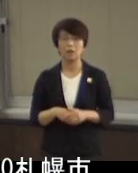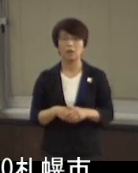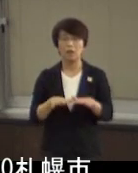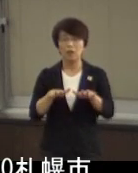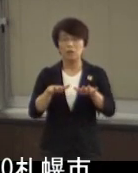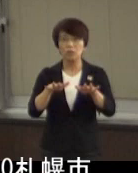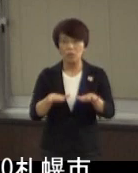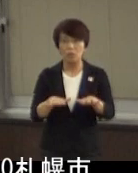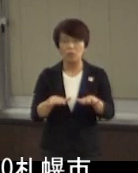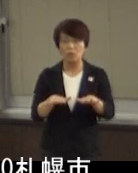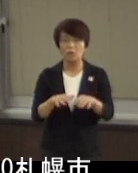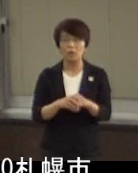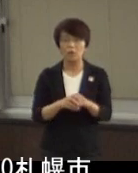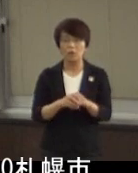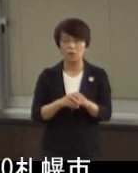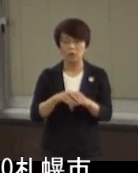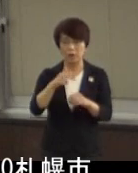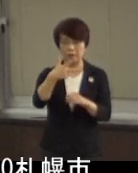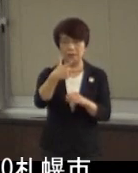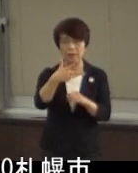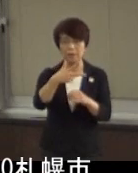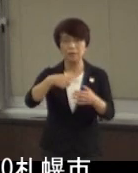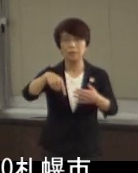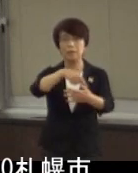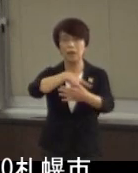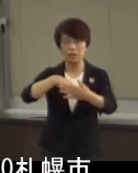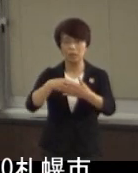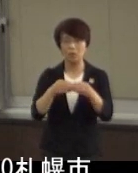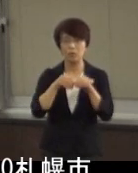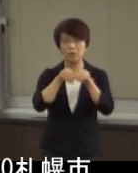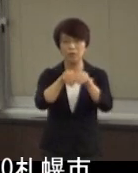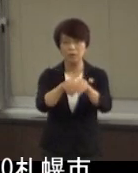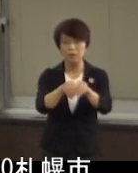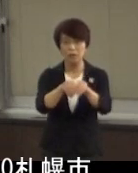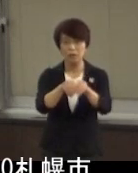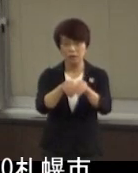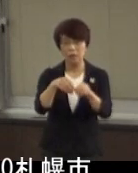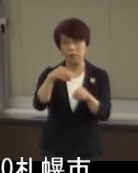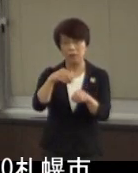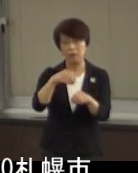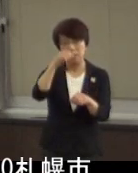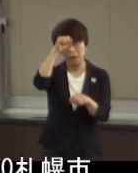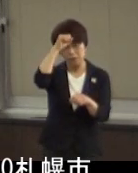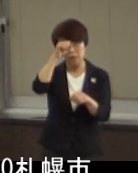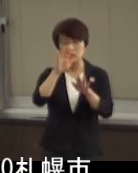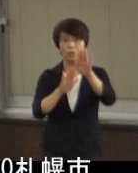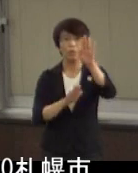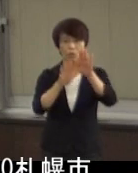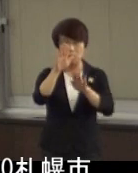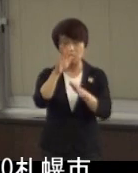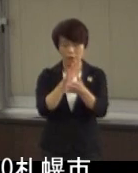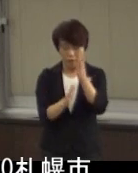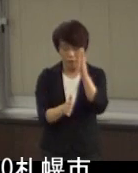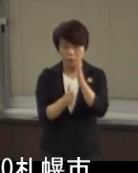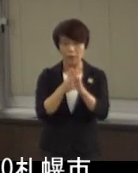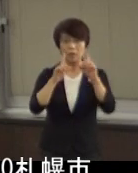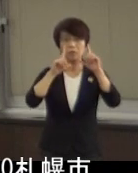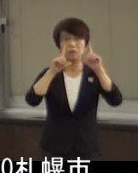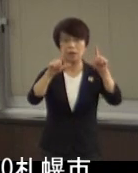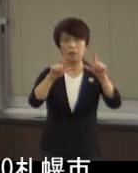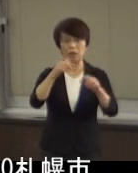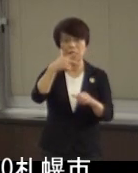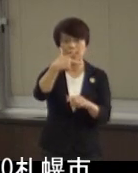本日につきましても市内の感染状況を改めてお伝えをさせていただいて市民の皆様